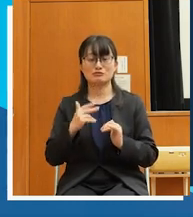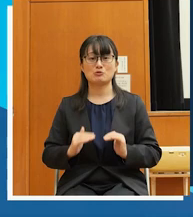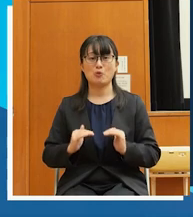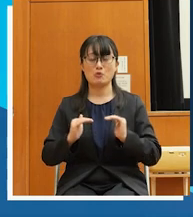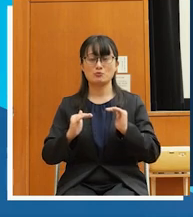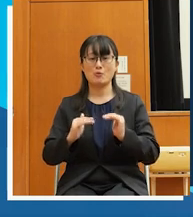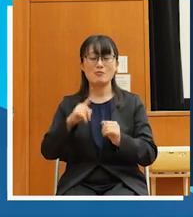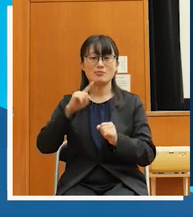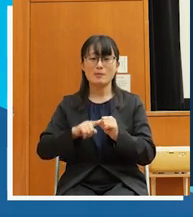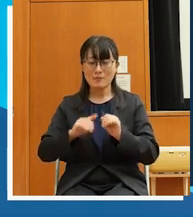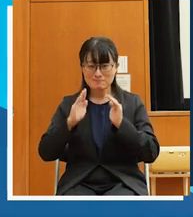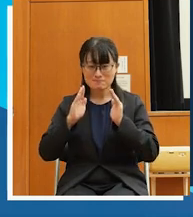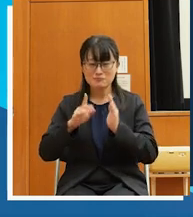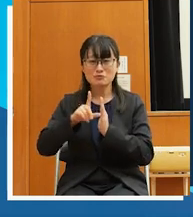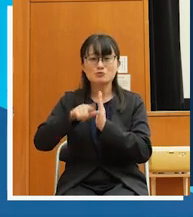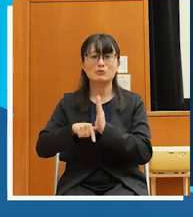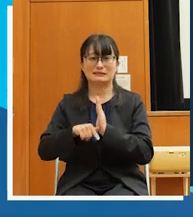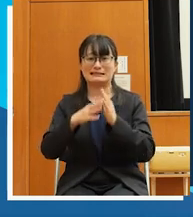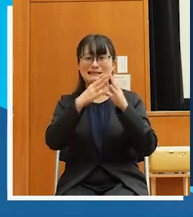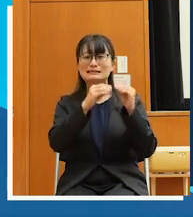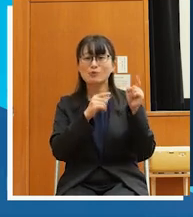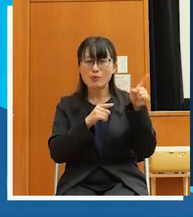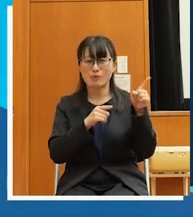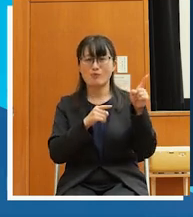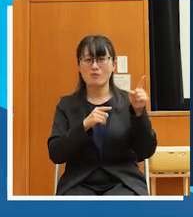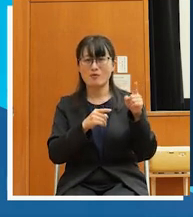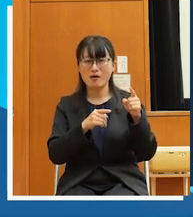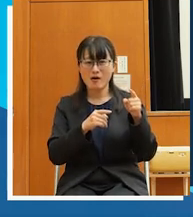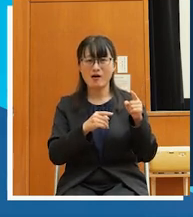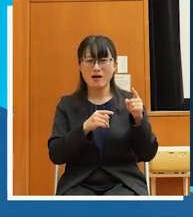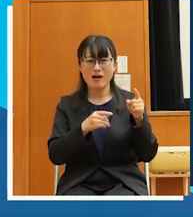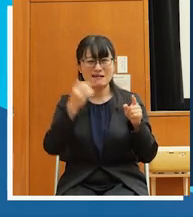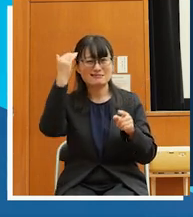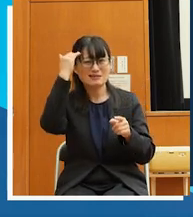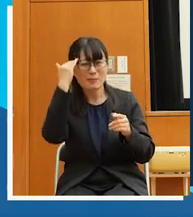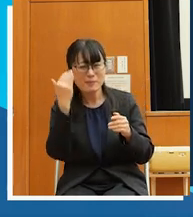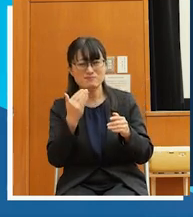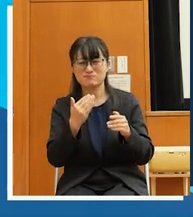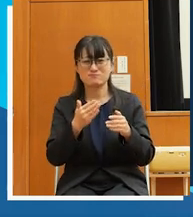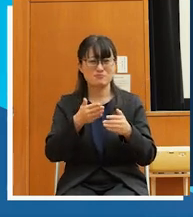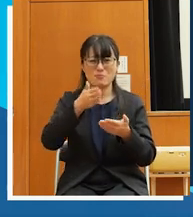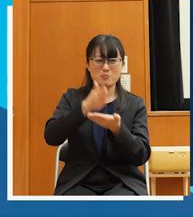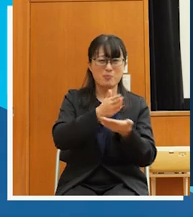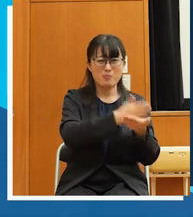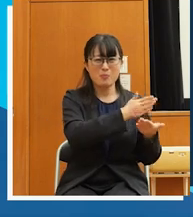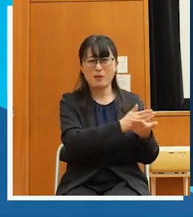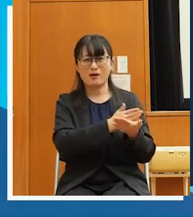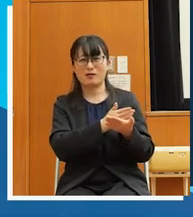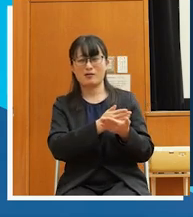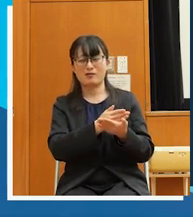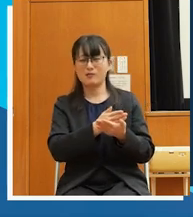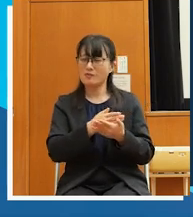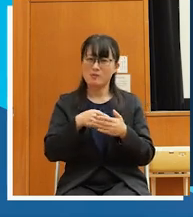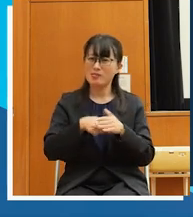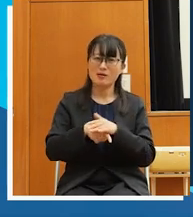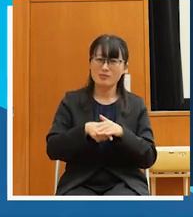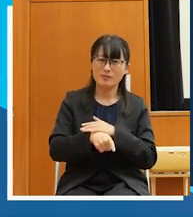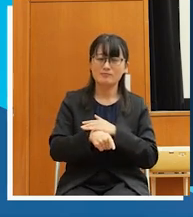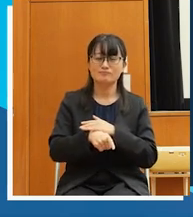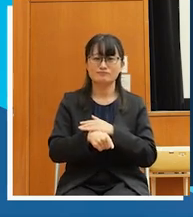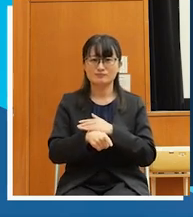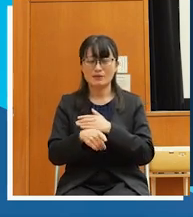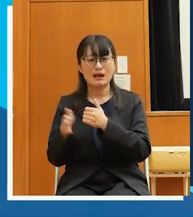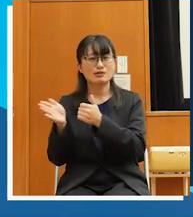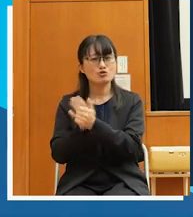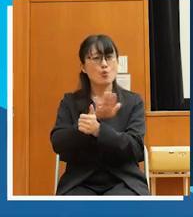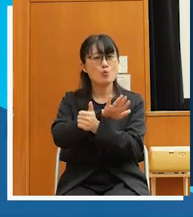日本国はそれを邪魔しようとするんだとそこの協力といったところの意味がやっぱりあの理解が